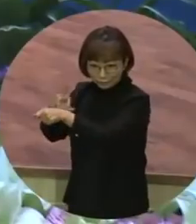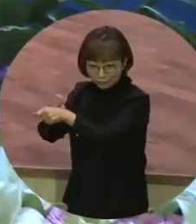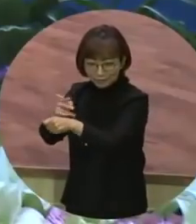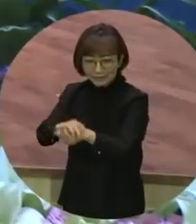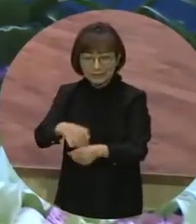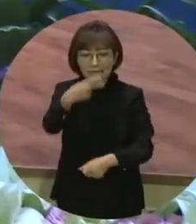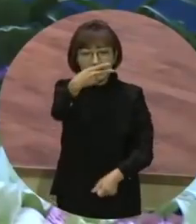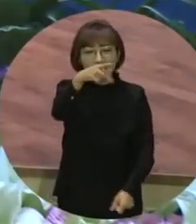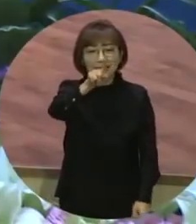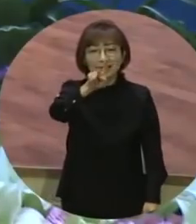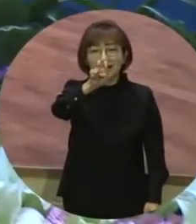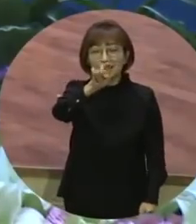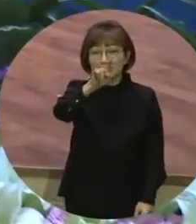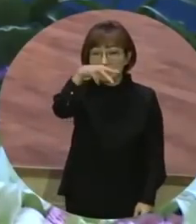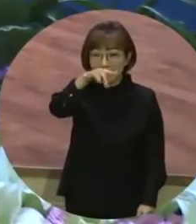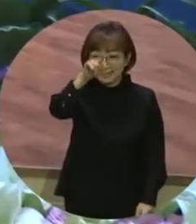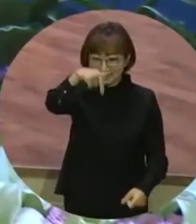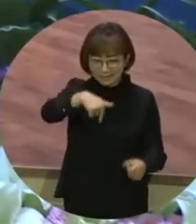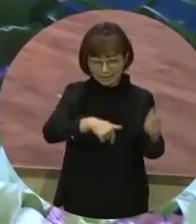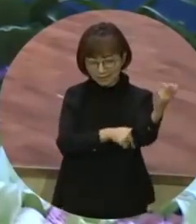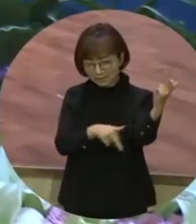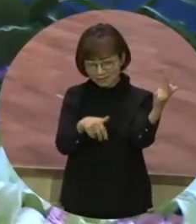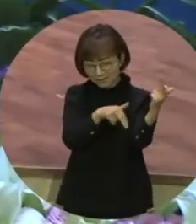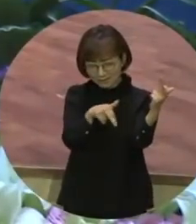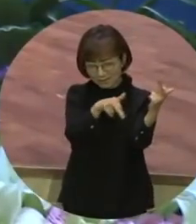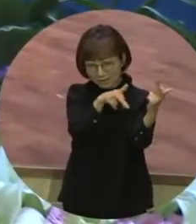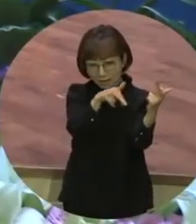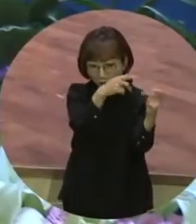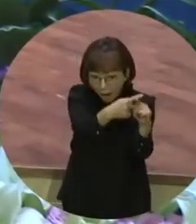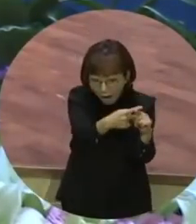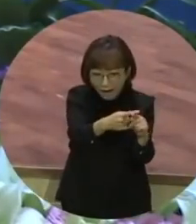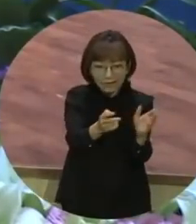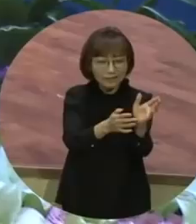도상에서 부활하신 예수 그리스도를 만난 후에